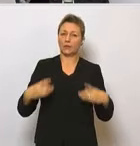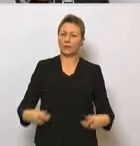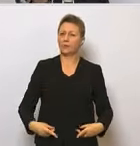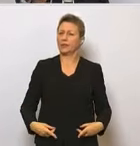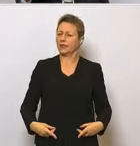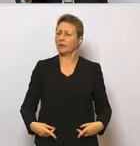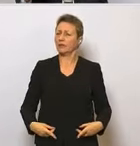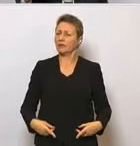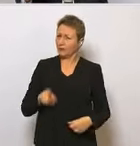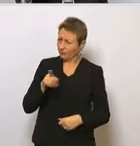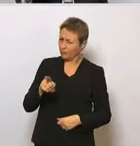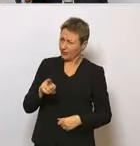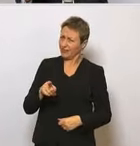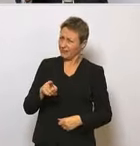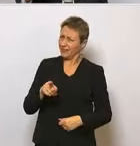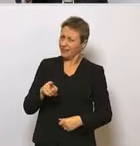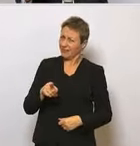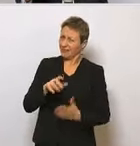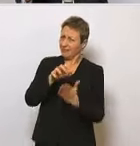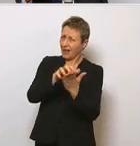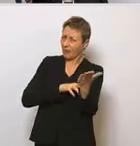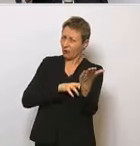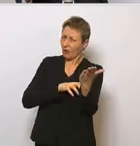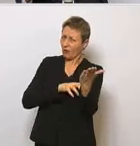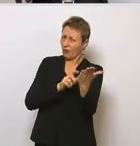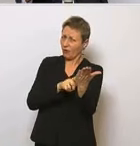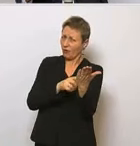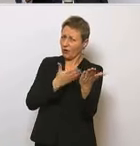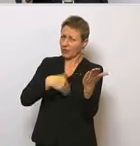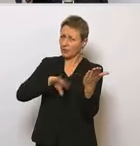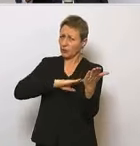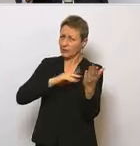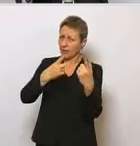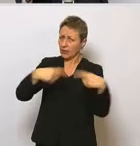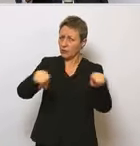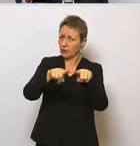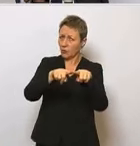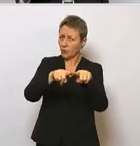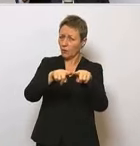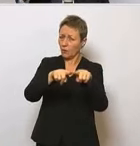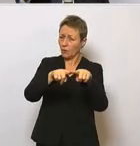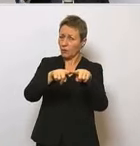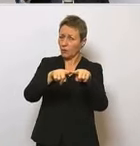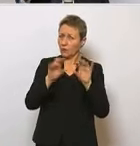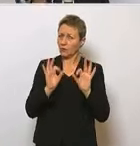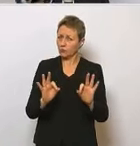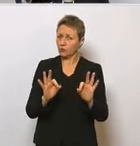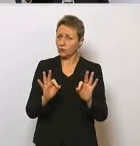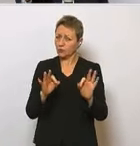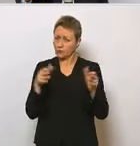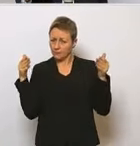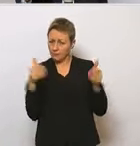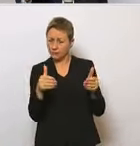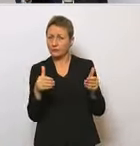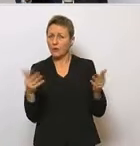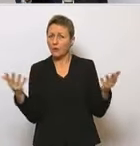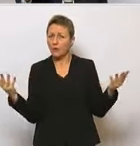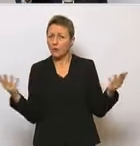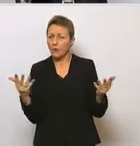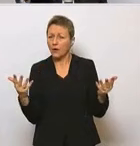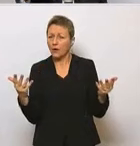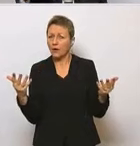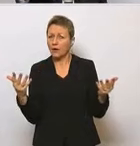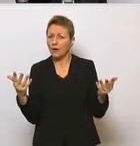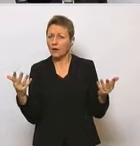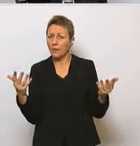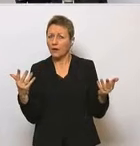vous avez été le rapporteur responsable du DMA et vous êtes focalisé sur le fait qu'il fallait